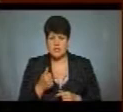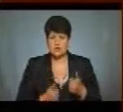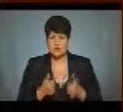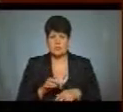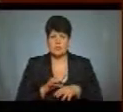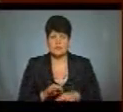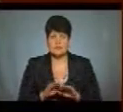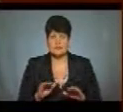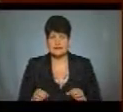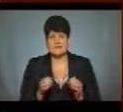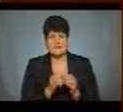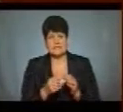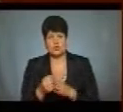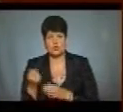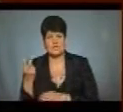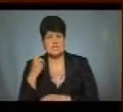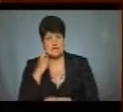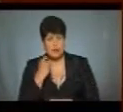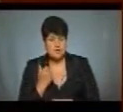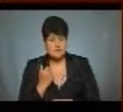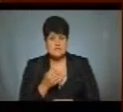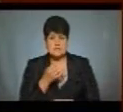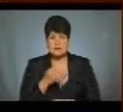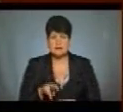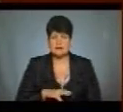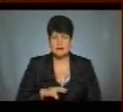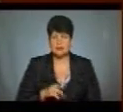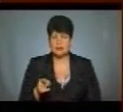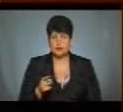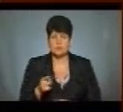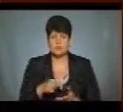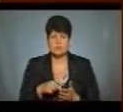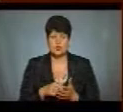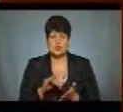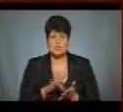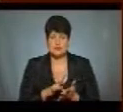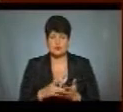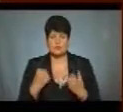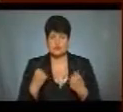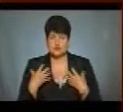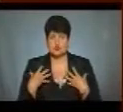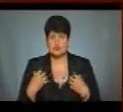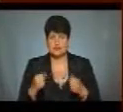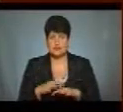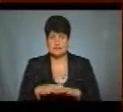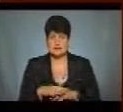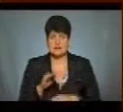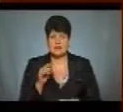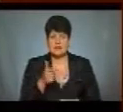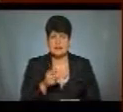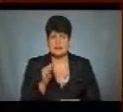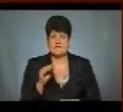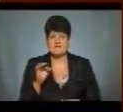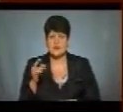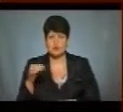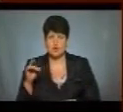дітей віком від 10 до 12 років, повідомила директорка Тернопільського міського центру фізичного здоров'я населення Галина Федорович.